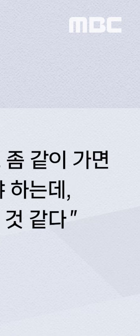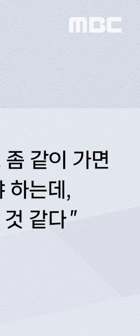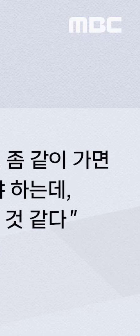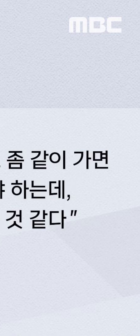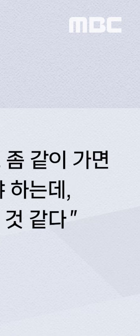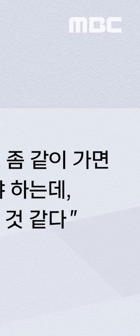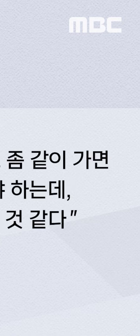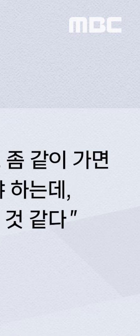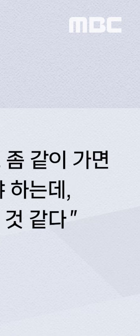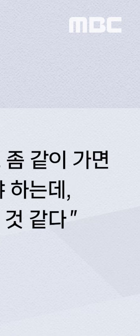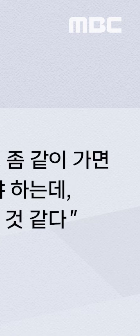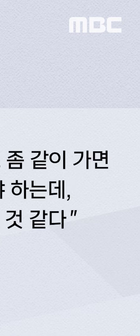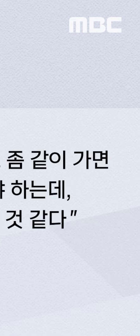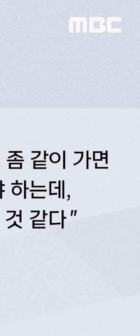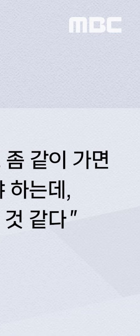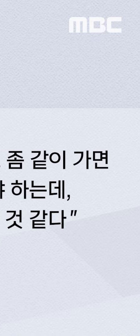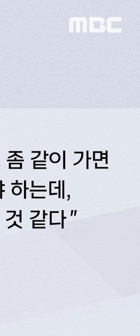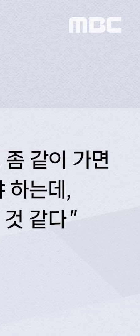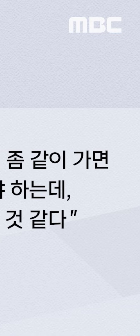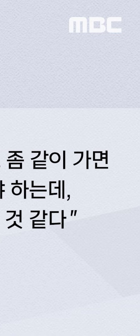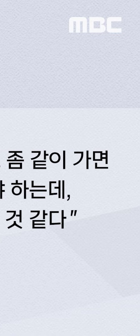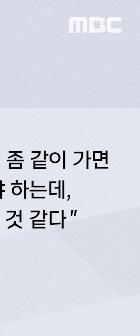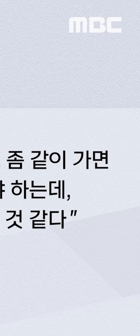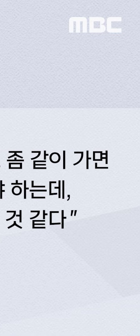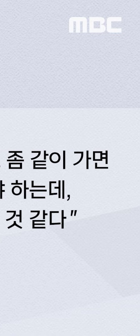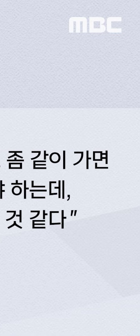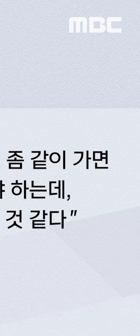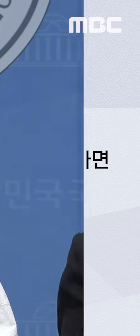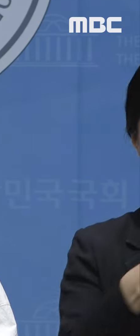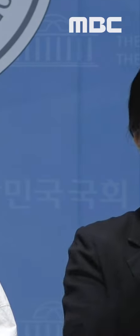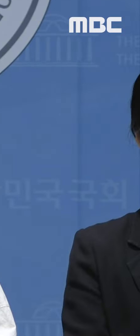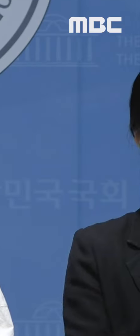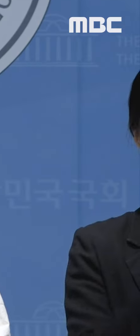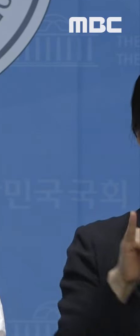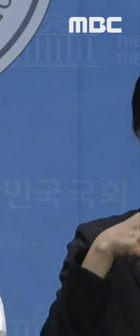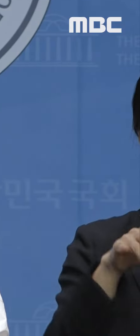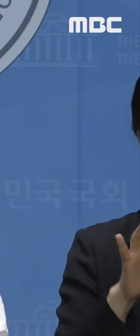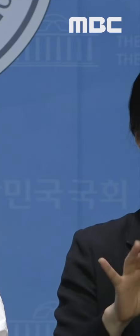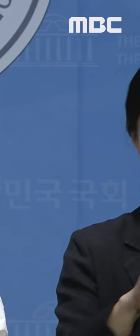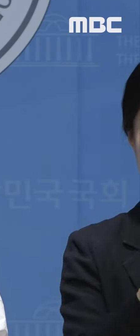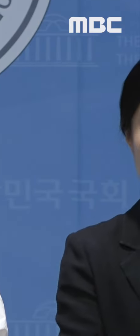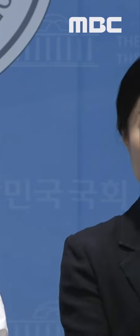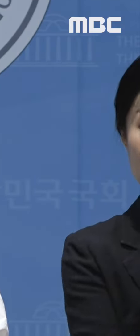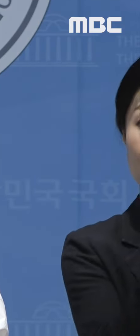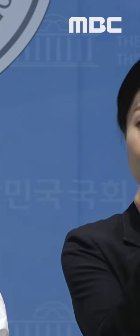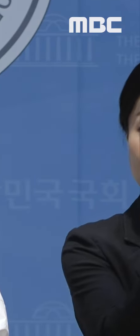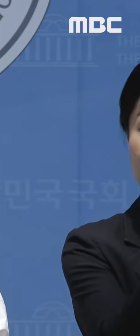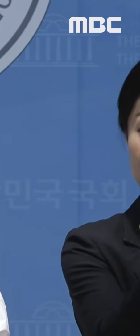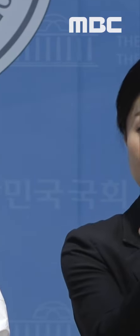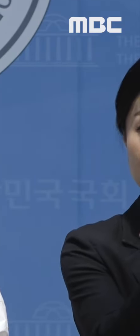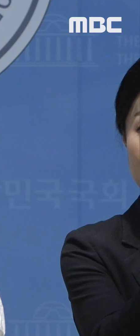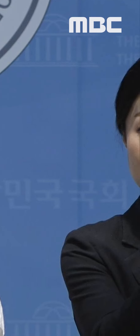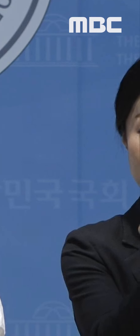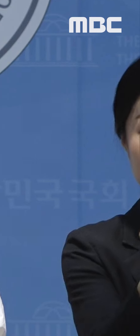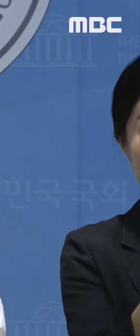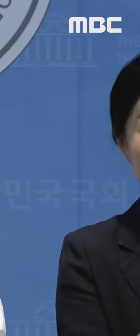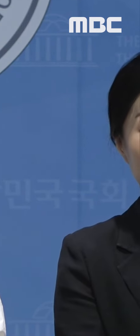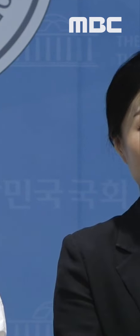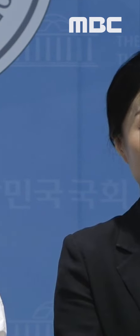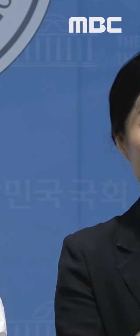그런 생각 자체가 없었던 것 같다고 평하기도 했습니다 김건희 씨 대통이 다시